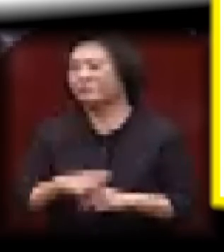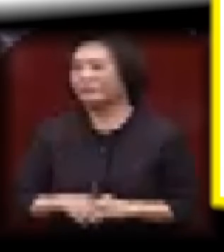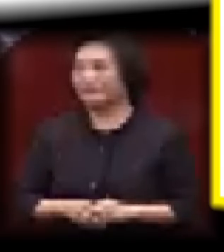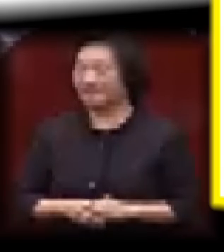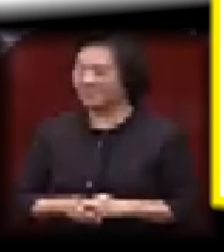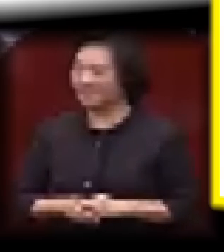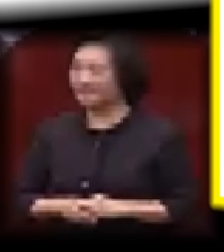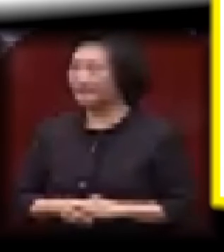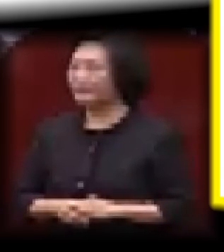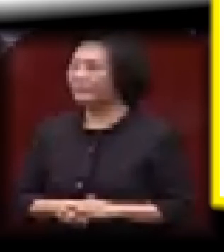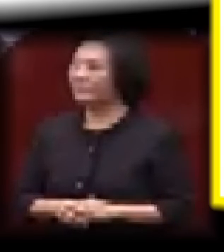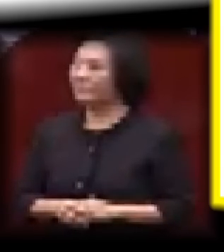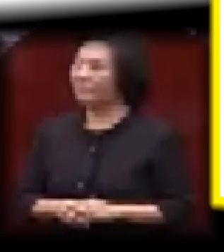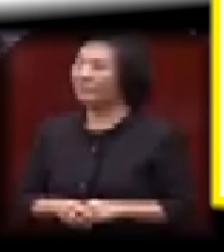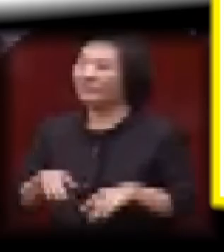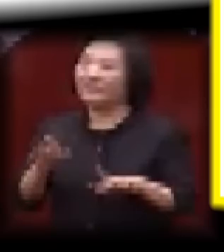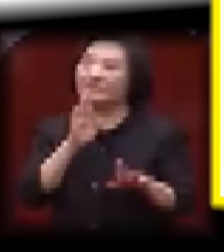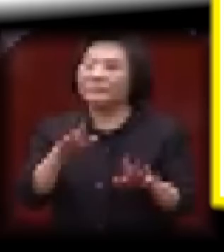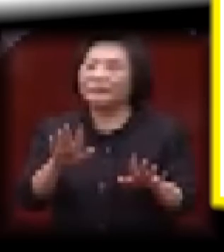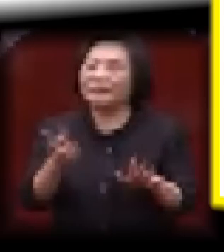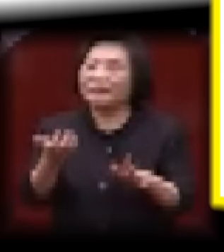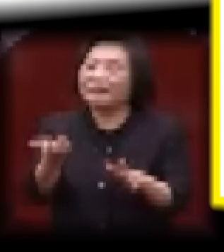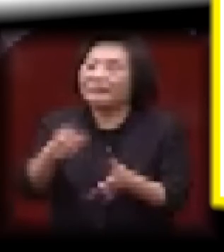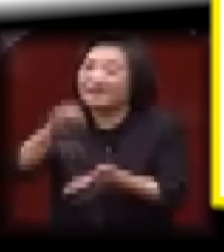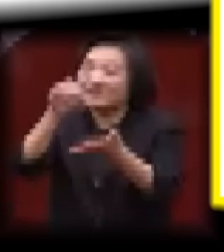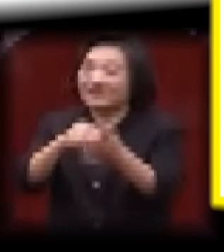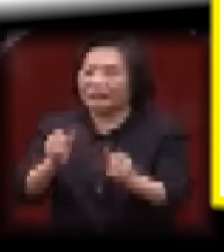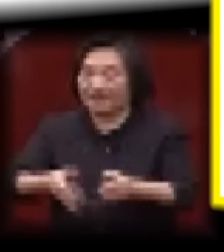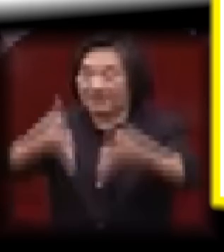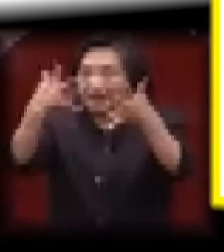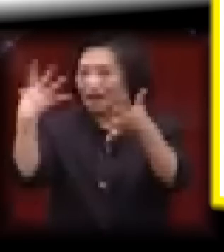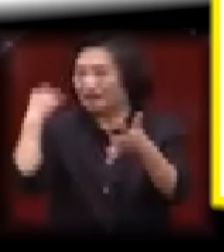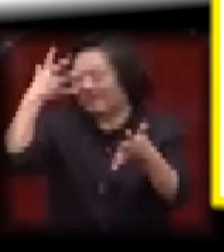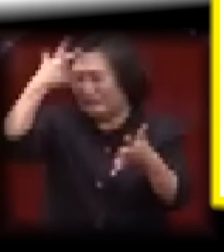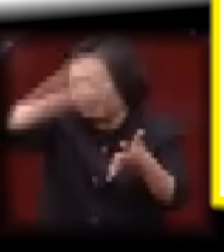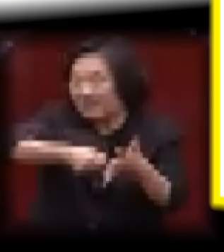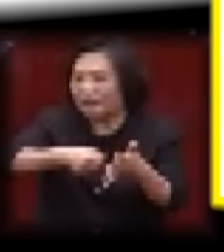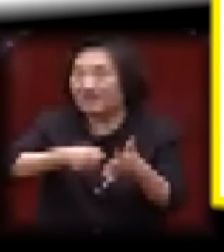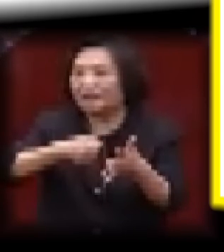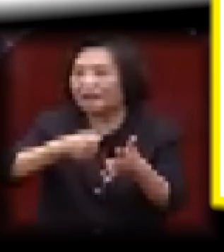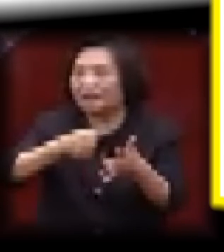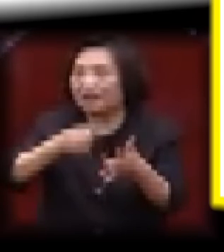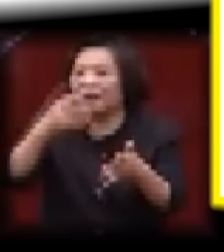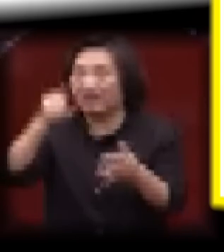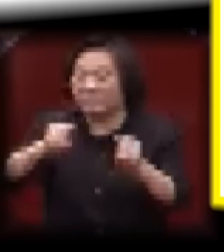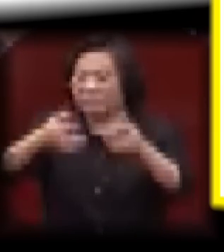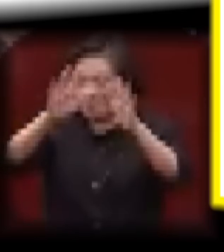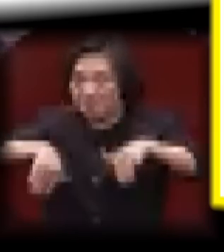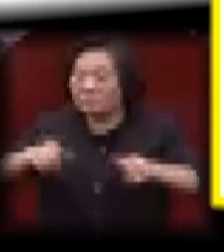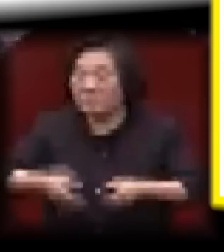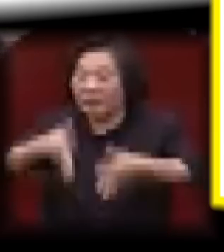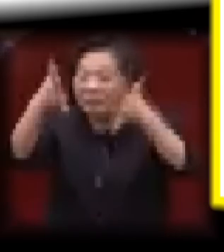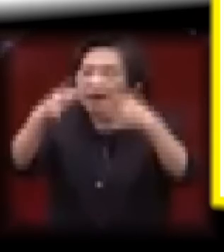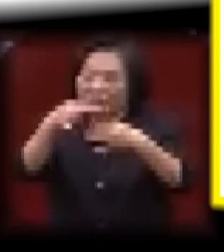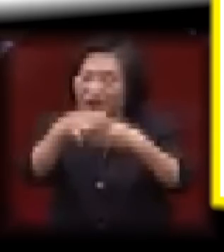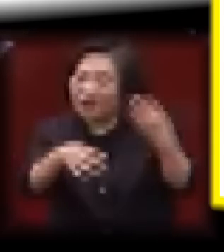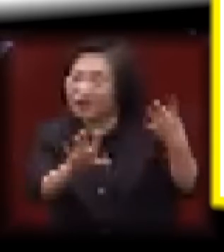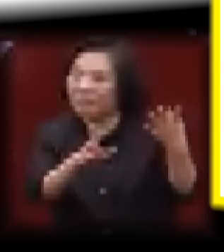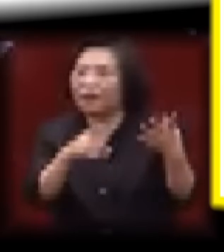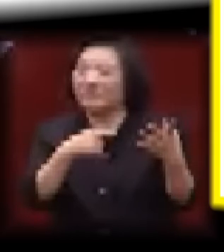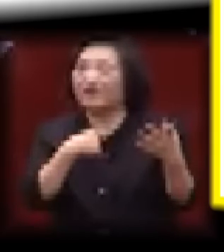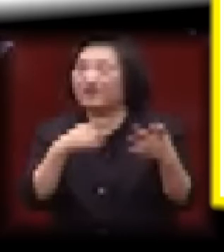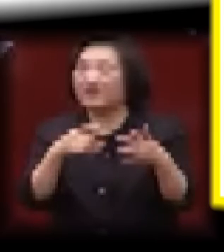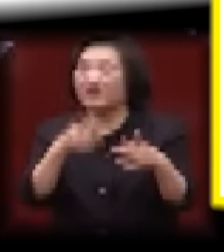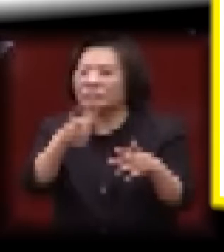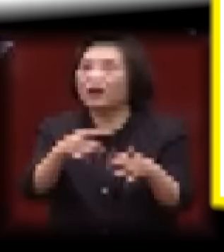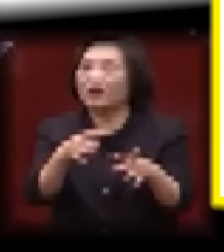那围岛条例是这样的我们在围岛条例第一个围岛的这个推动事事实上一直